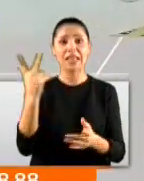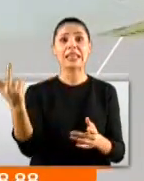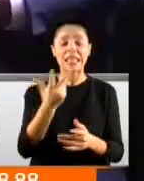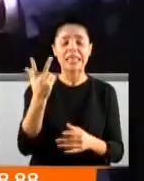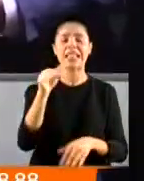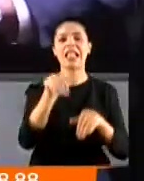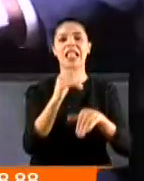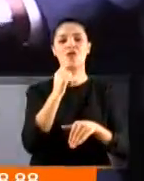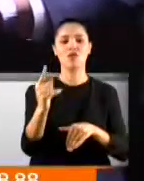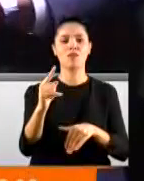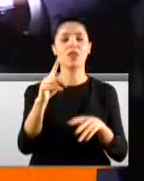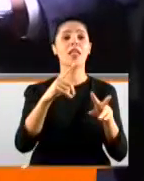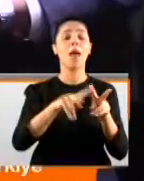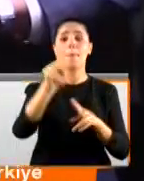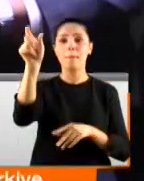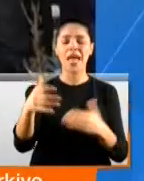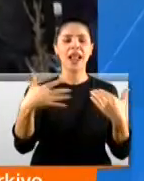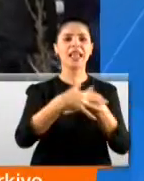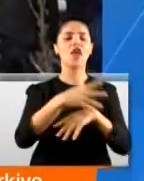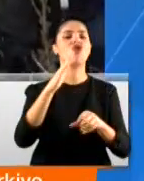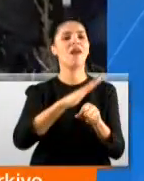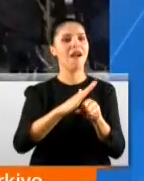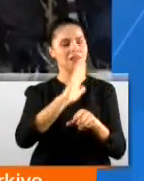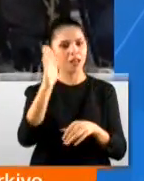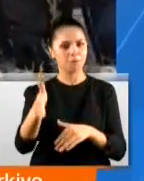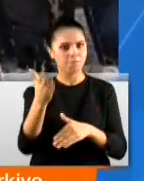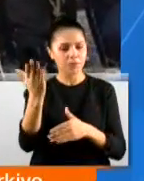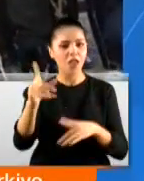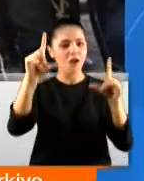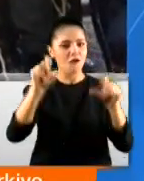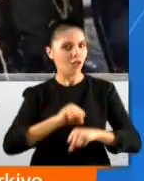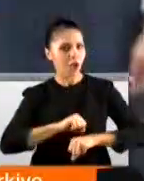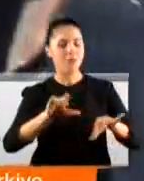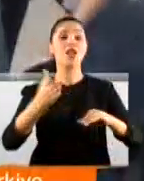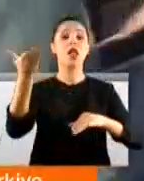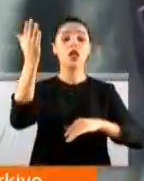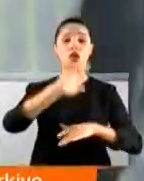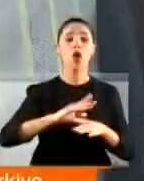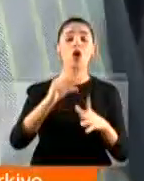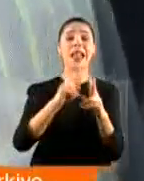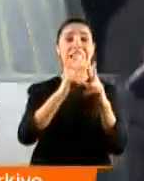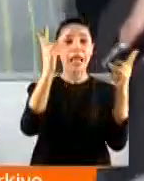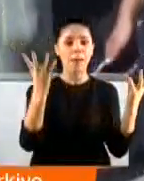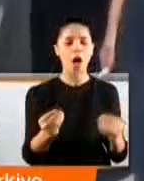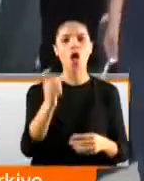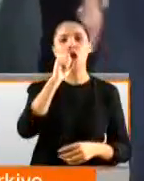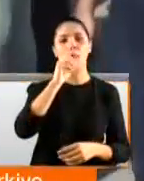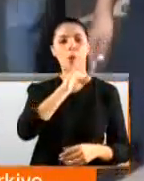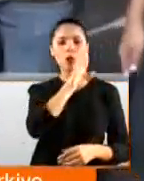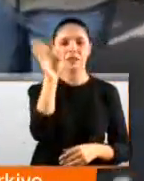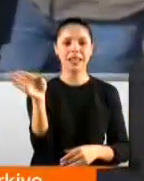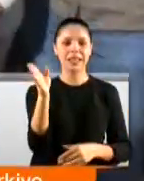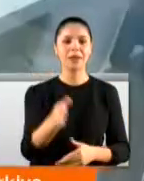hızlı seçime gidilir Şener gece Kayseri deydi Ama bu pozu verdi ardından gün aydınlandığında bolu'yu